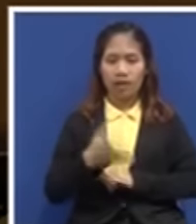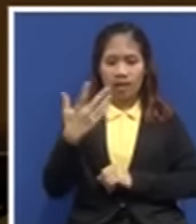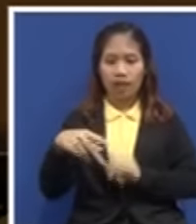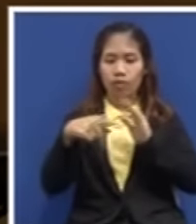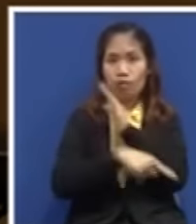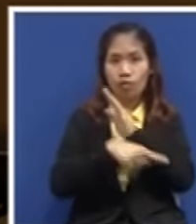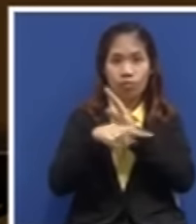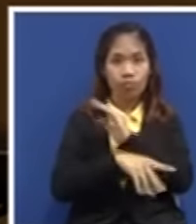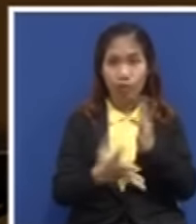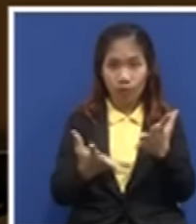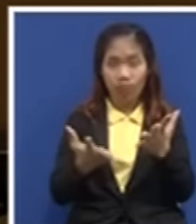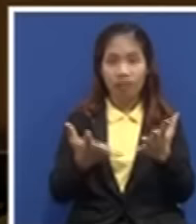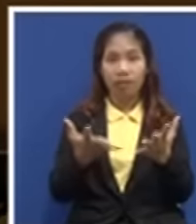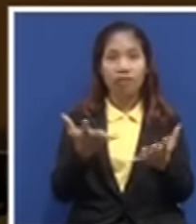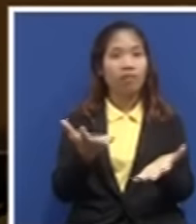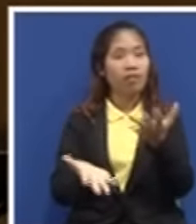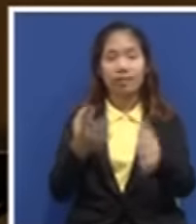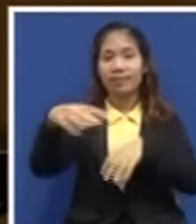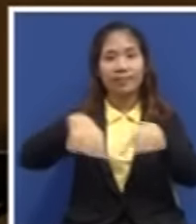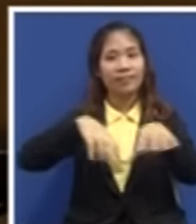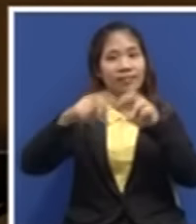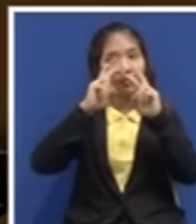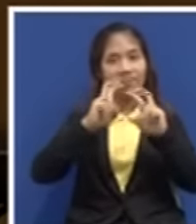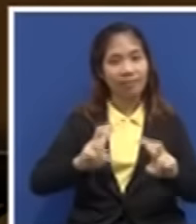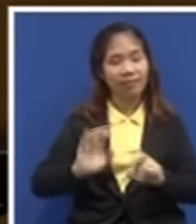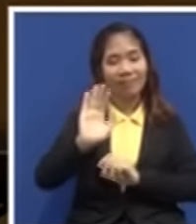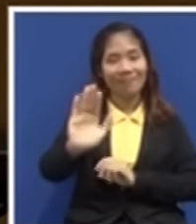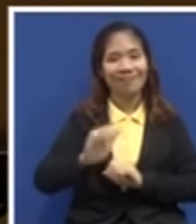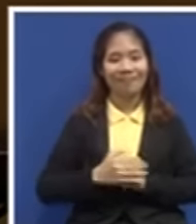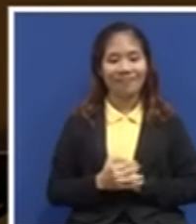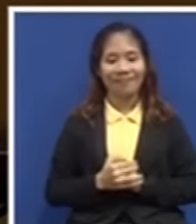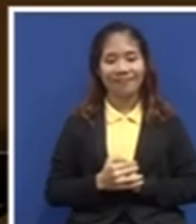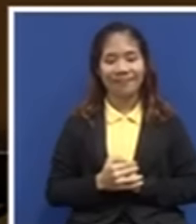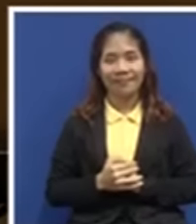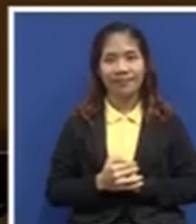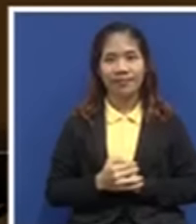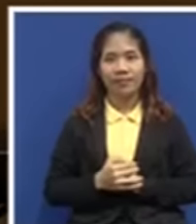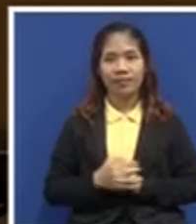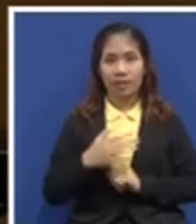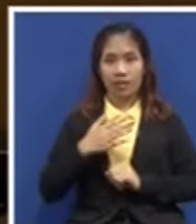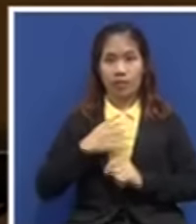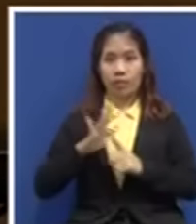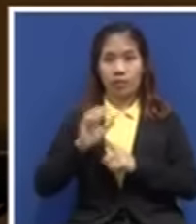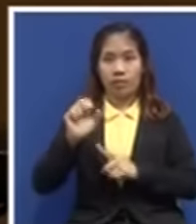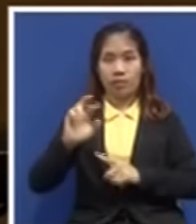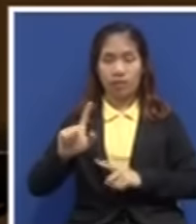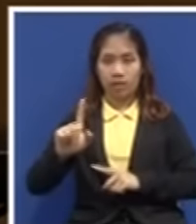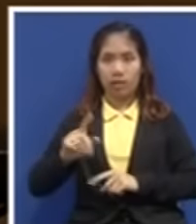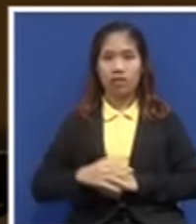งหรือไม่โกงเนี่ยท่านก็ไปดำเนินการพิสูจน์กันได้ในกระบวนการอื่นนะครับ ก็พรรคผมยังถูกโกงเนี่ยฮ